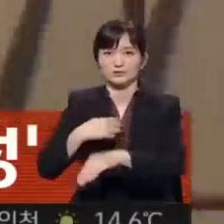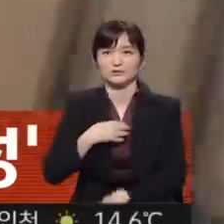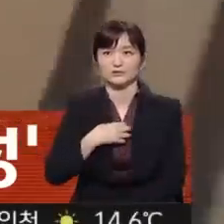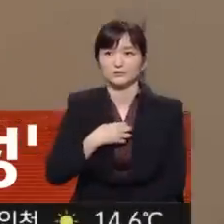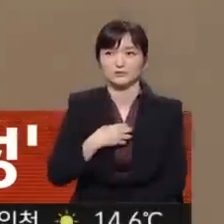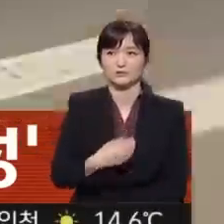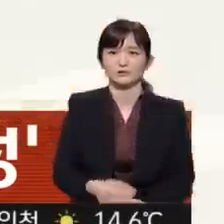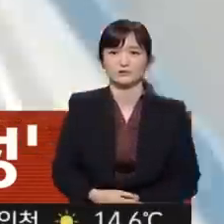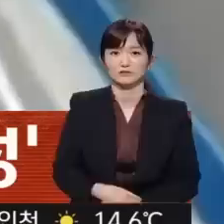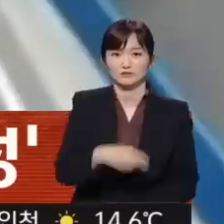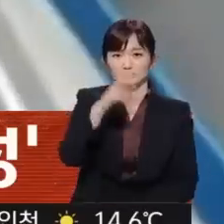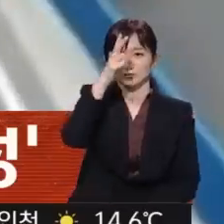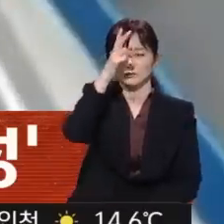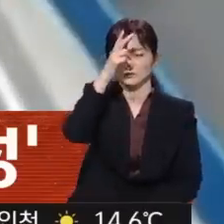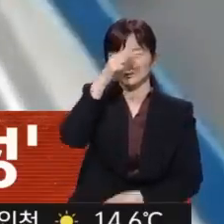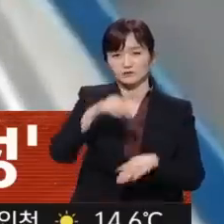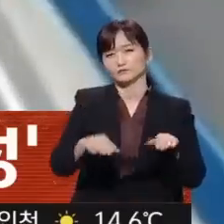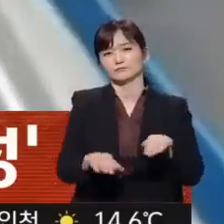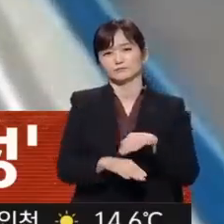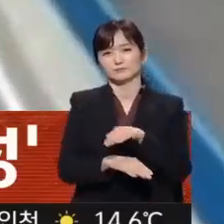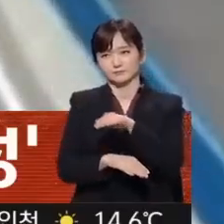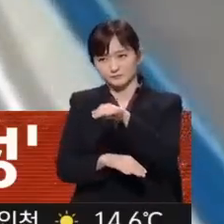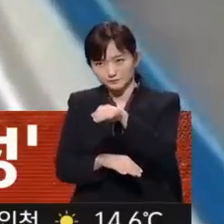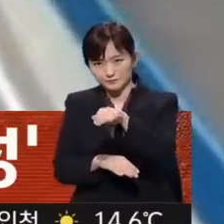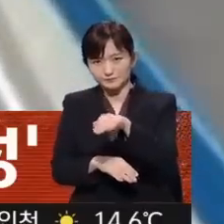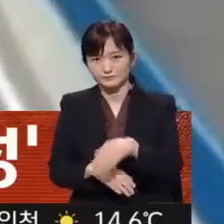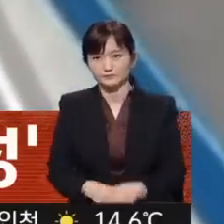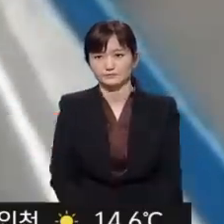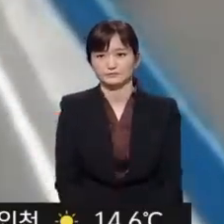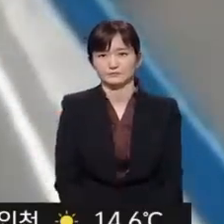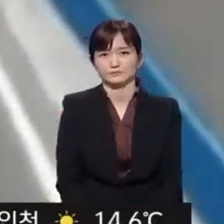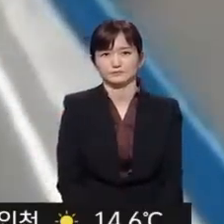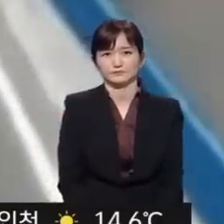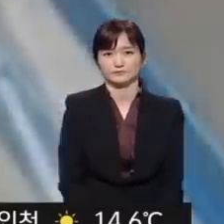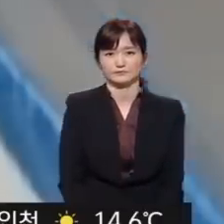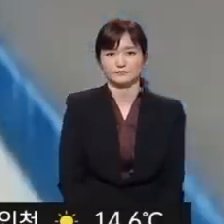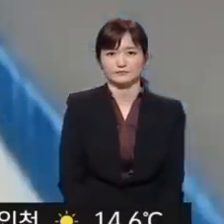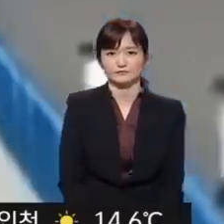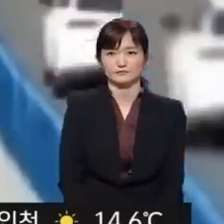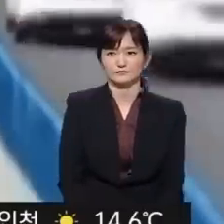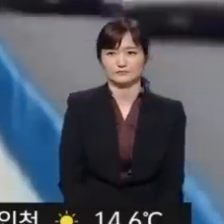연출합니다. 경찰이 곧장 출동했겠죠? 당시 상황 한번 보시죠.